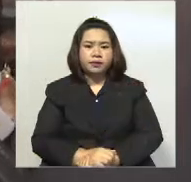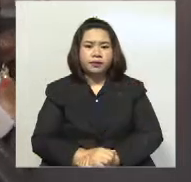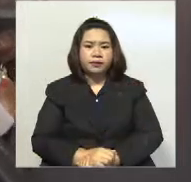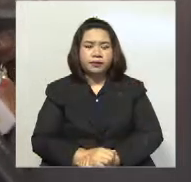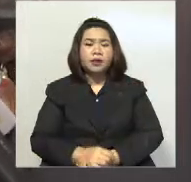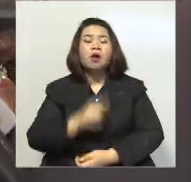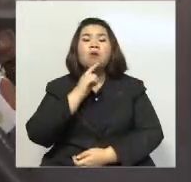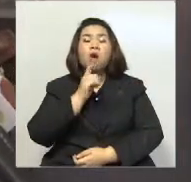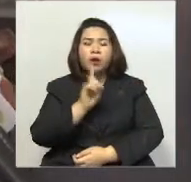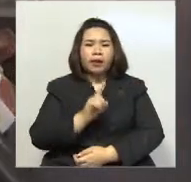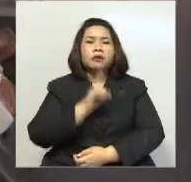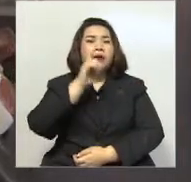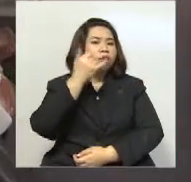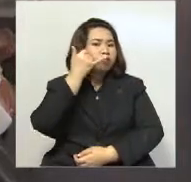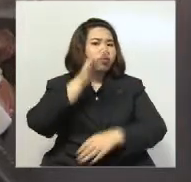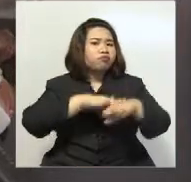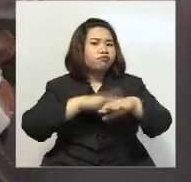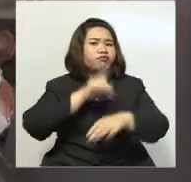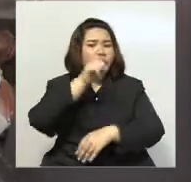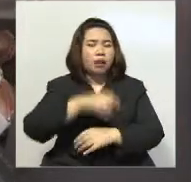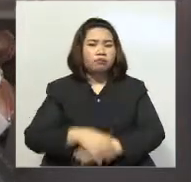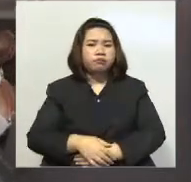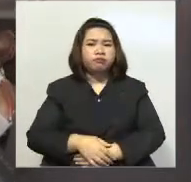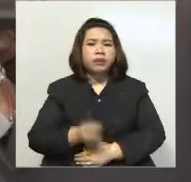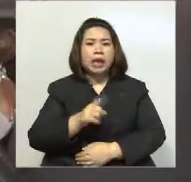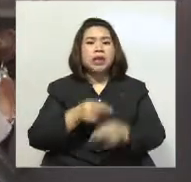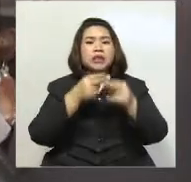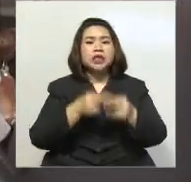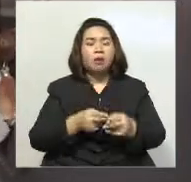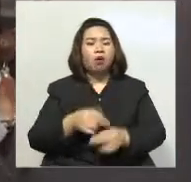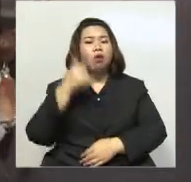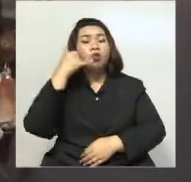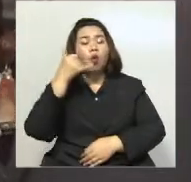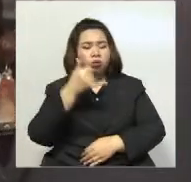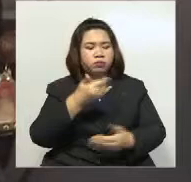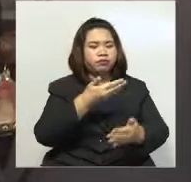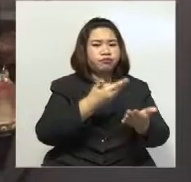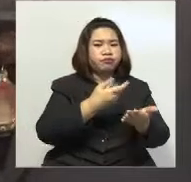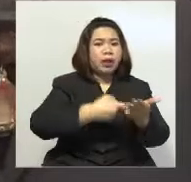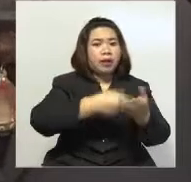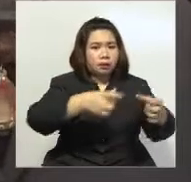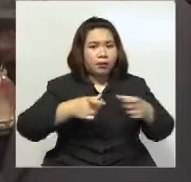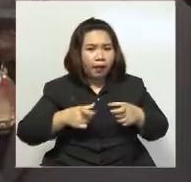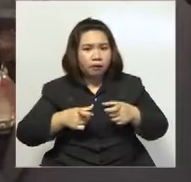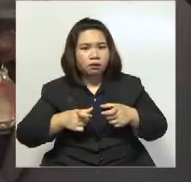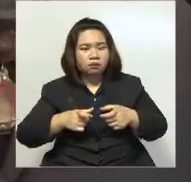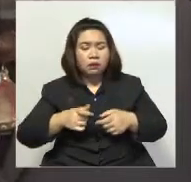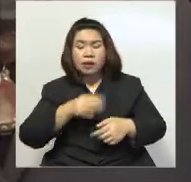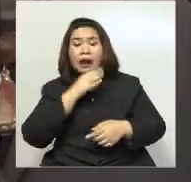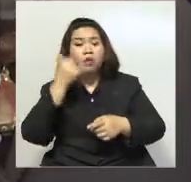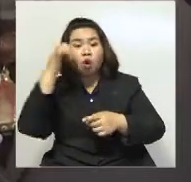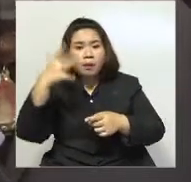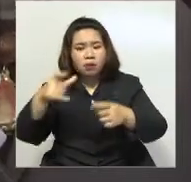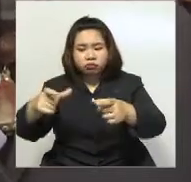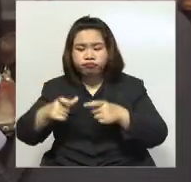แล้วก็เมื่อมีการทวงถามเนี่ยก็จะได้เฉพาะรายที่ทวงถามแต่ส่วนใหญ่แล้วไม่ได้กร